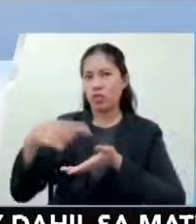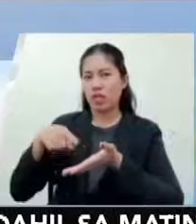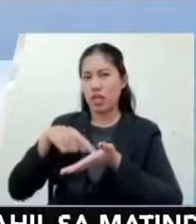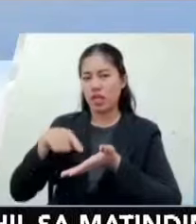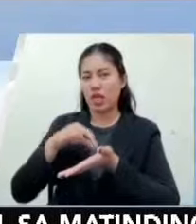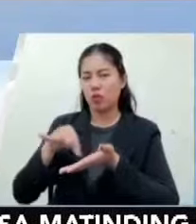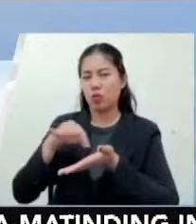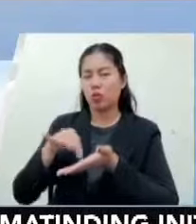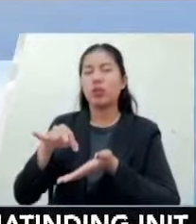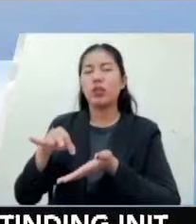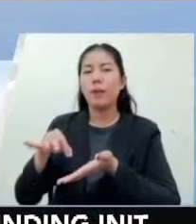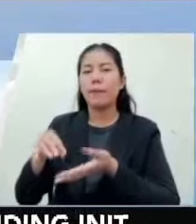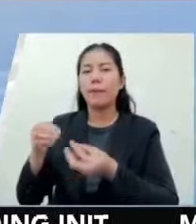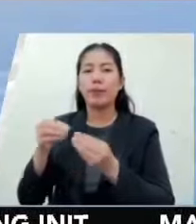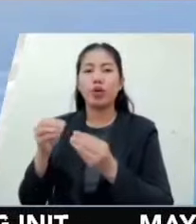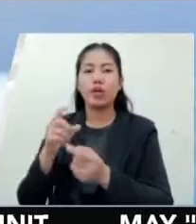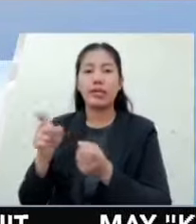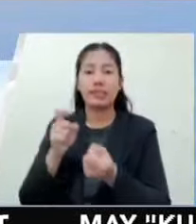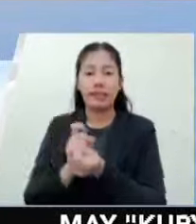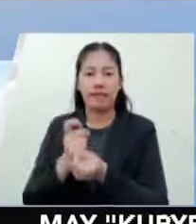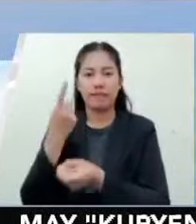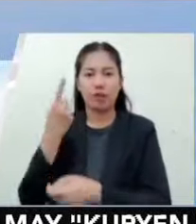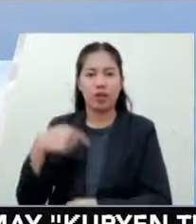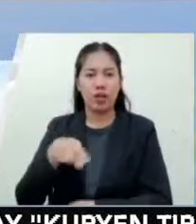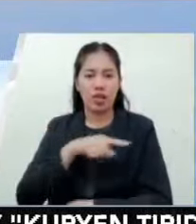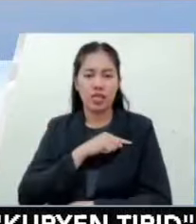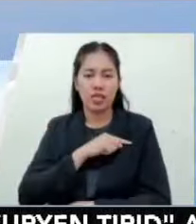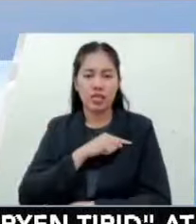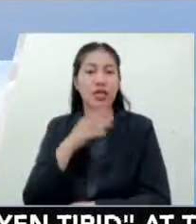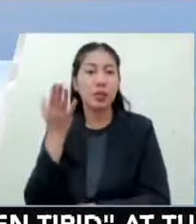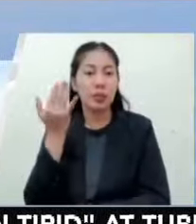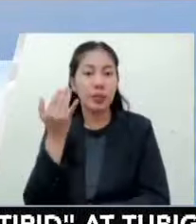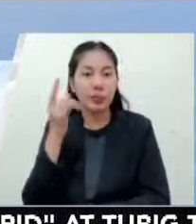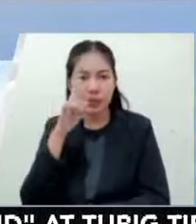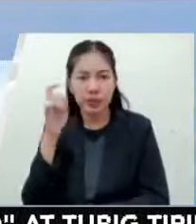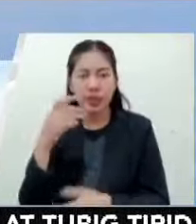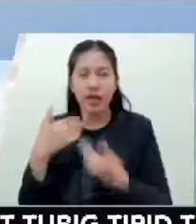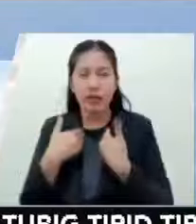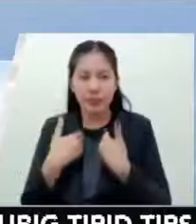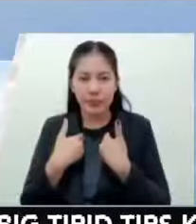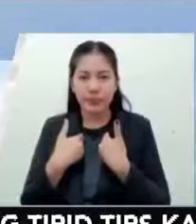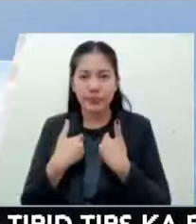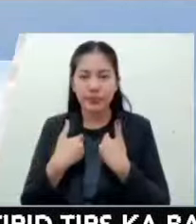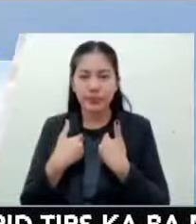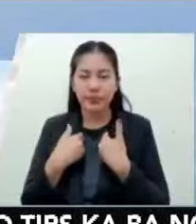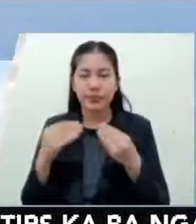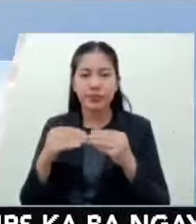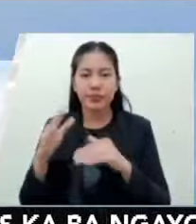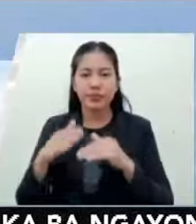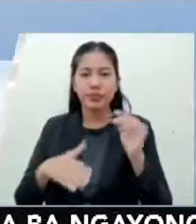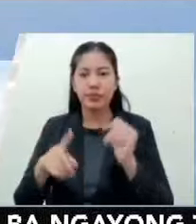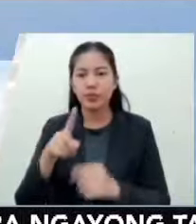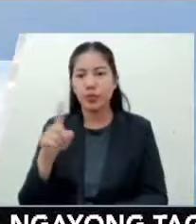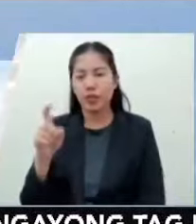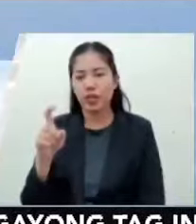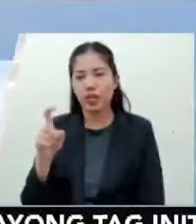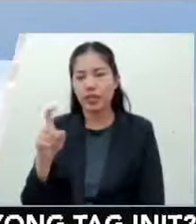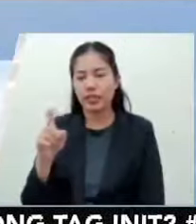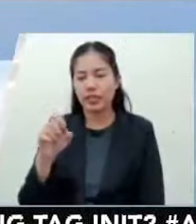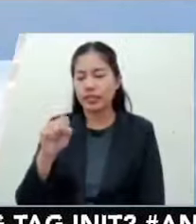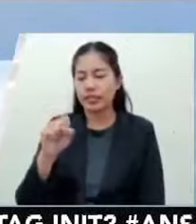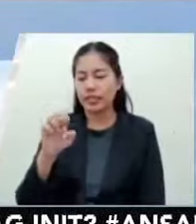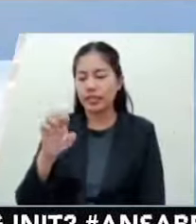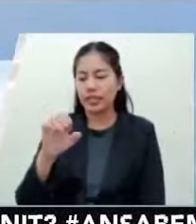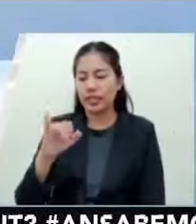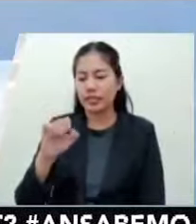So mas accurate yung sa atin kaysa because we have, like in the Philippines, we have more than 120 seismic stations, while USGS,